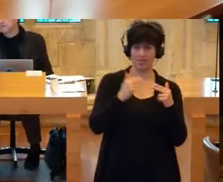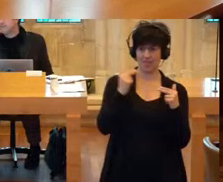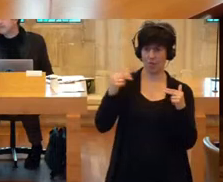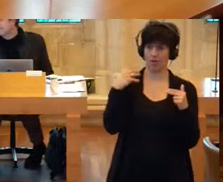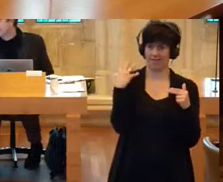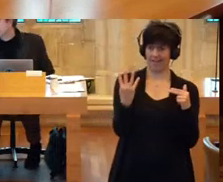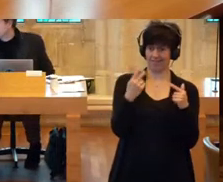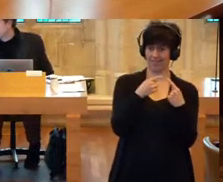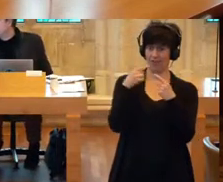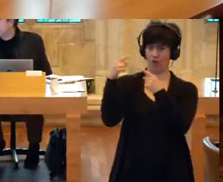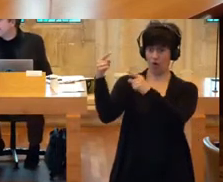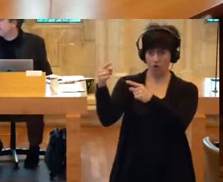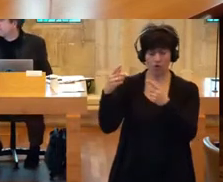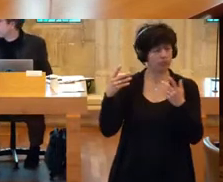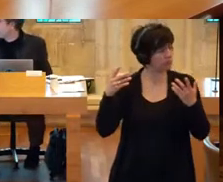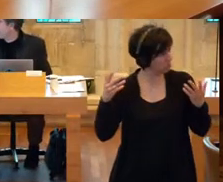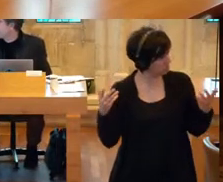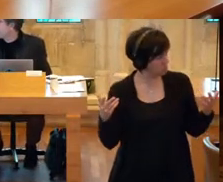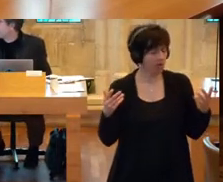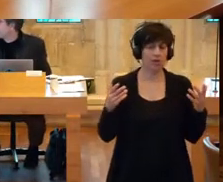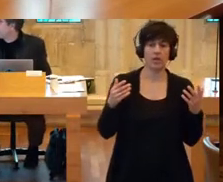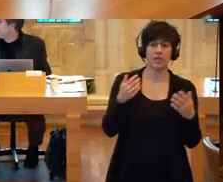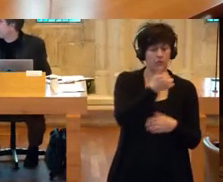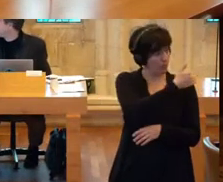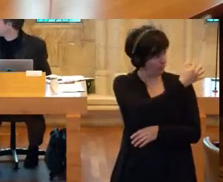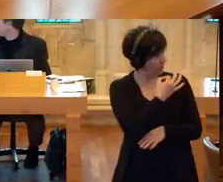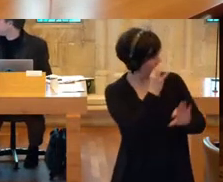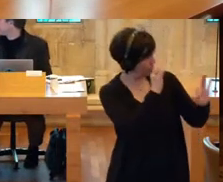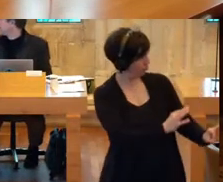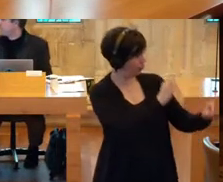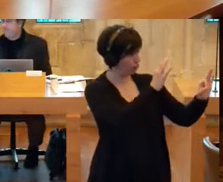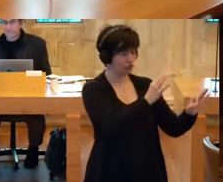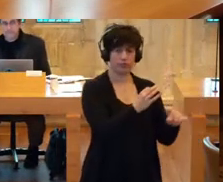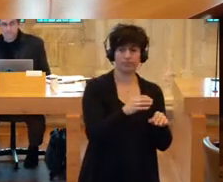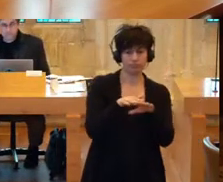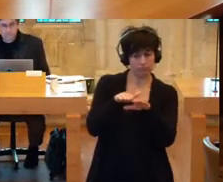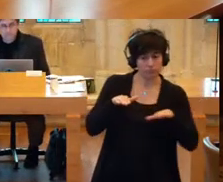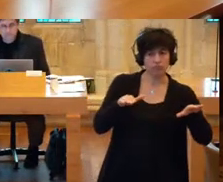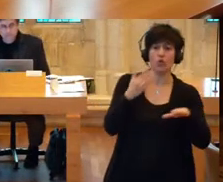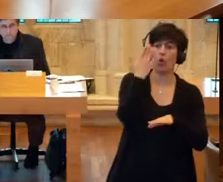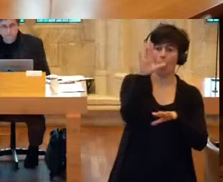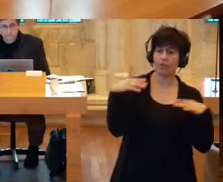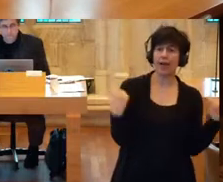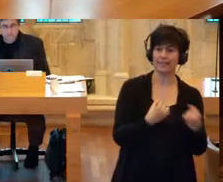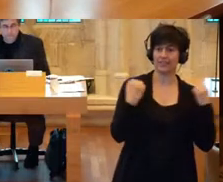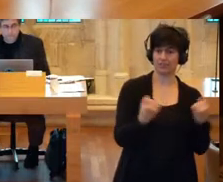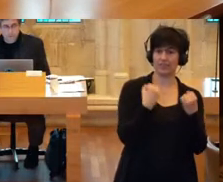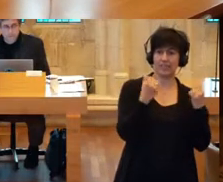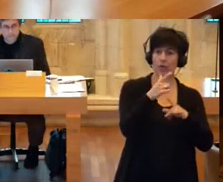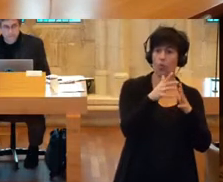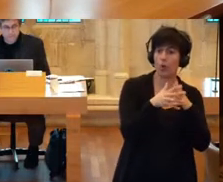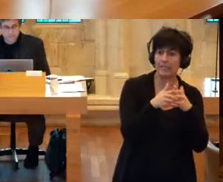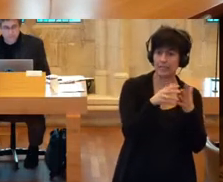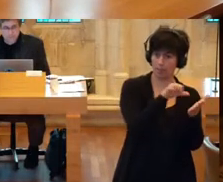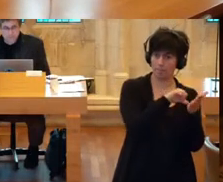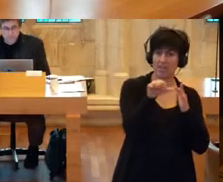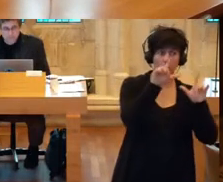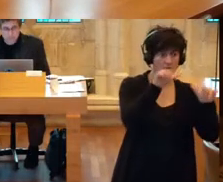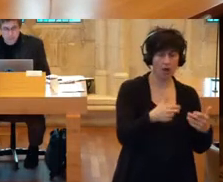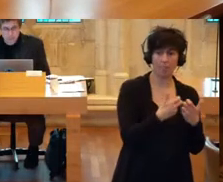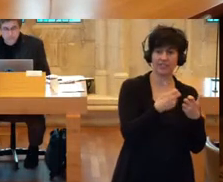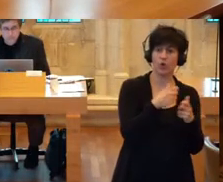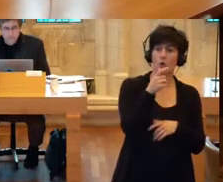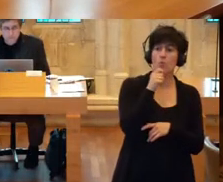Et puis, comme vous l'avez très bien dit d'ailleurs, il y a d'autres activités de loisirs payantes sur la colline aux oiseaux,